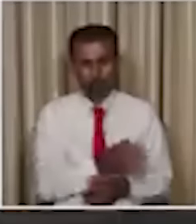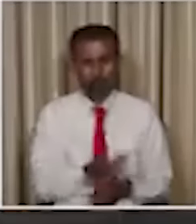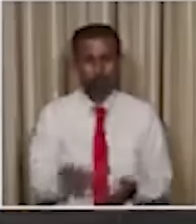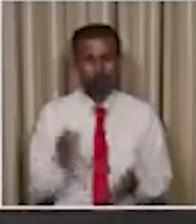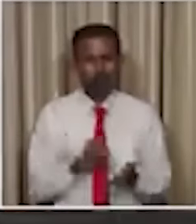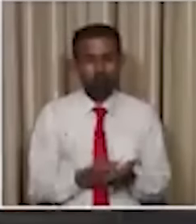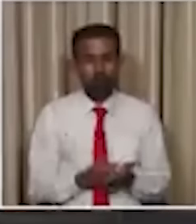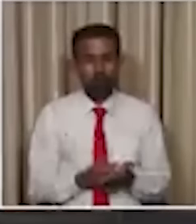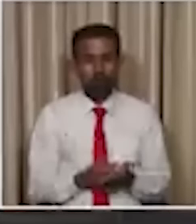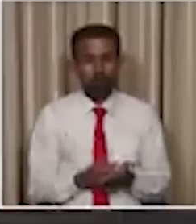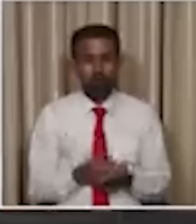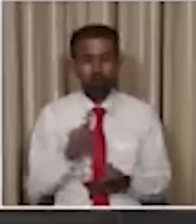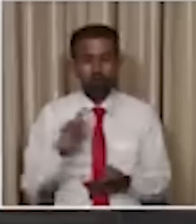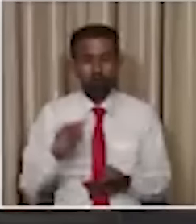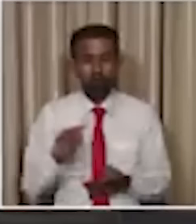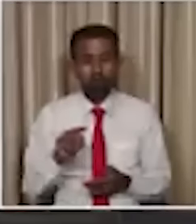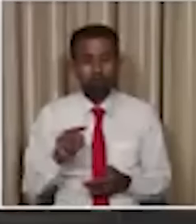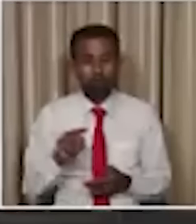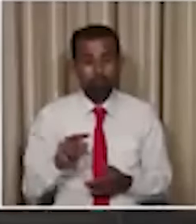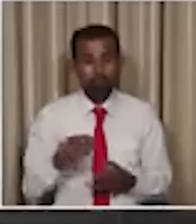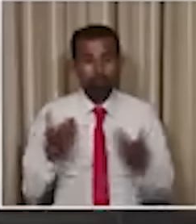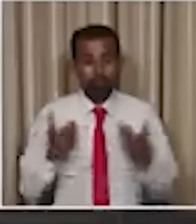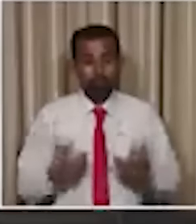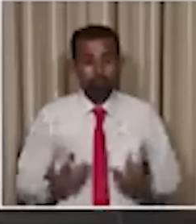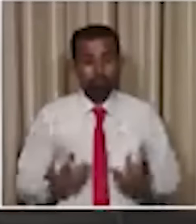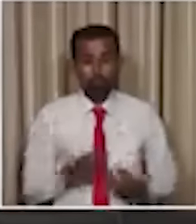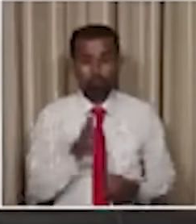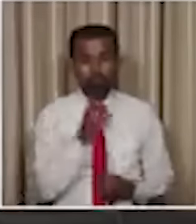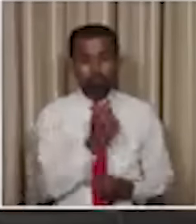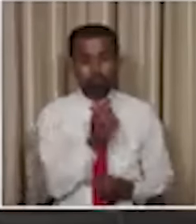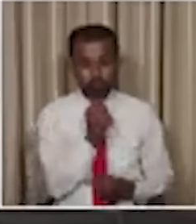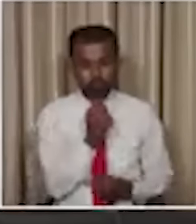එම සාම්පල් 11ට අදාළ සිරුරු අධිකරණ නියෝග මත